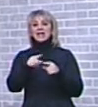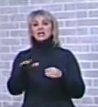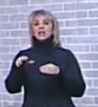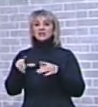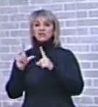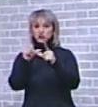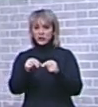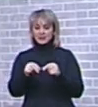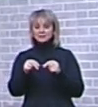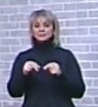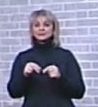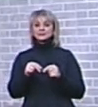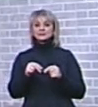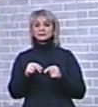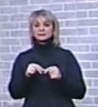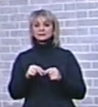движения.